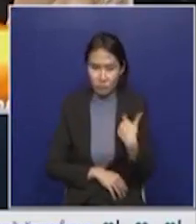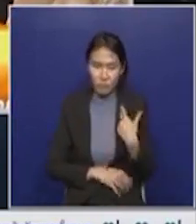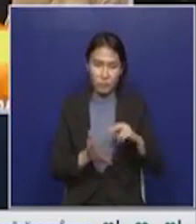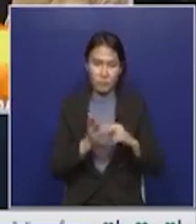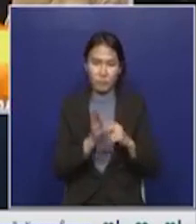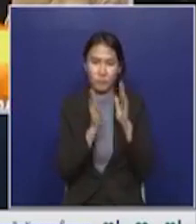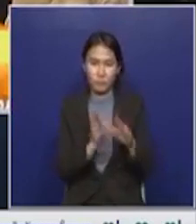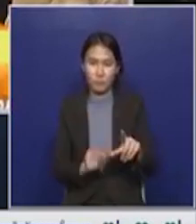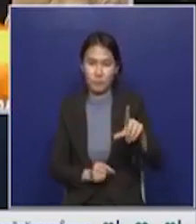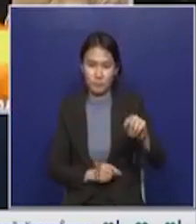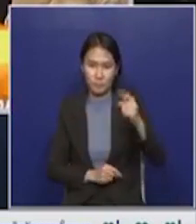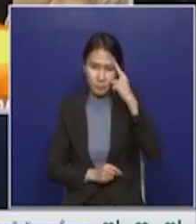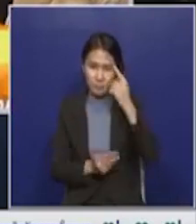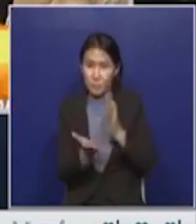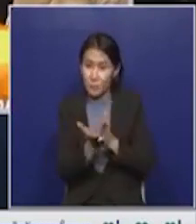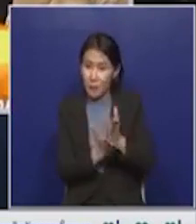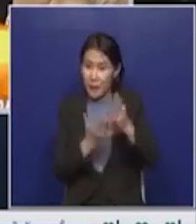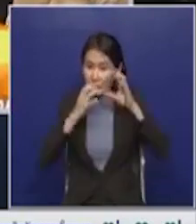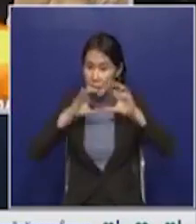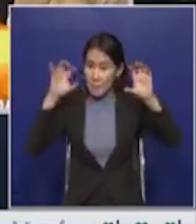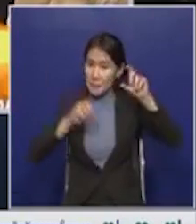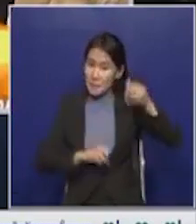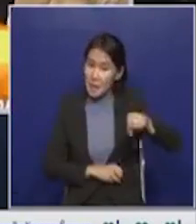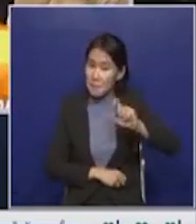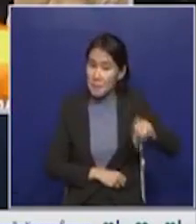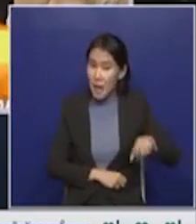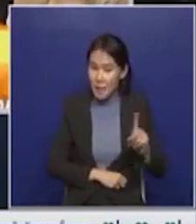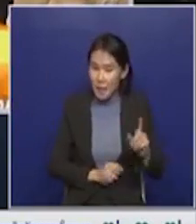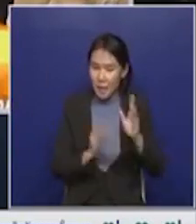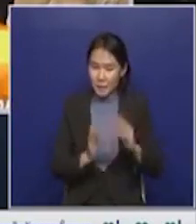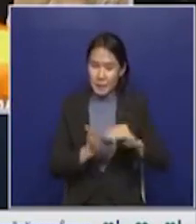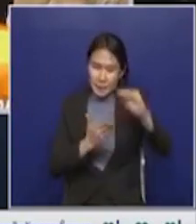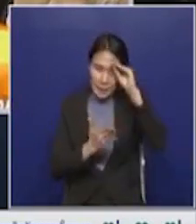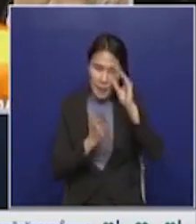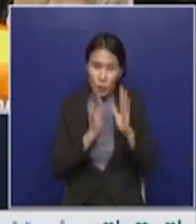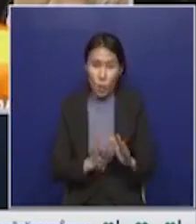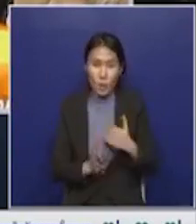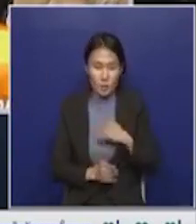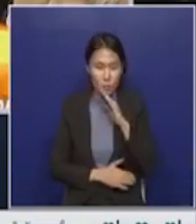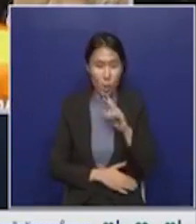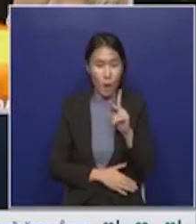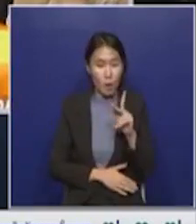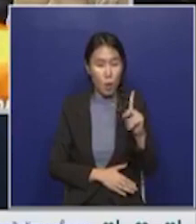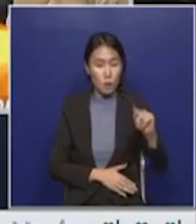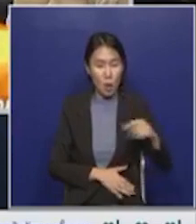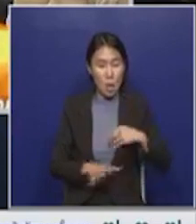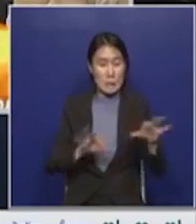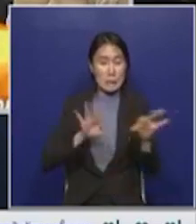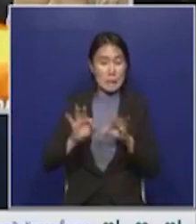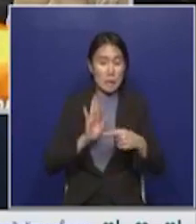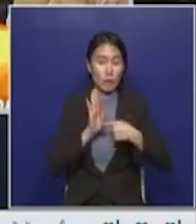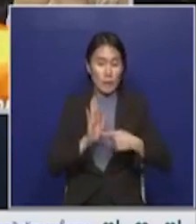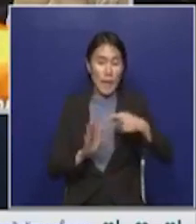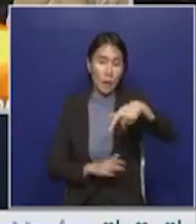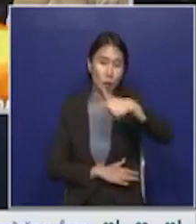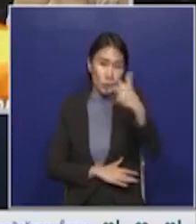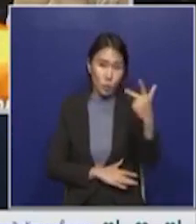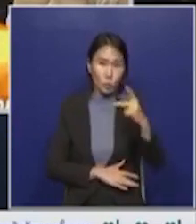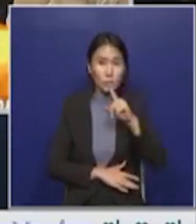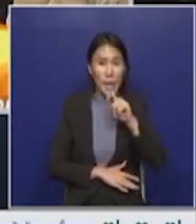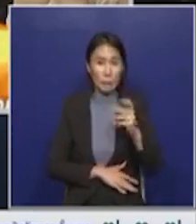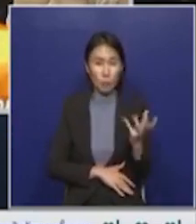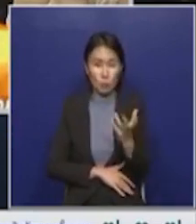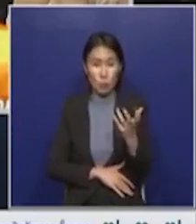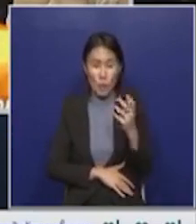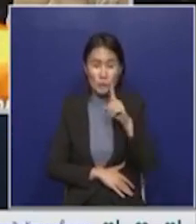ก็คือจะเป็นฝ่ายรัฐบาลอีกหรือไม่ต่อมานักเรียนให้ก็ต่อเลือก 10คนถามว่าพูดอย่างคุณลุงคุณเป็นวิ่งต่างๆเกี่ยวกับ